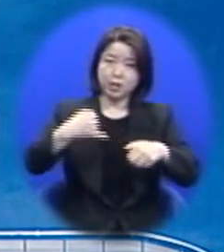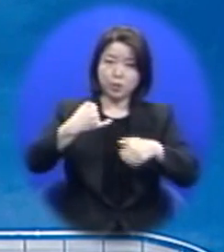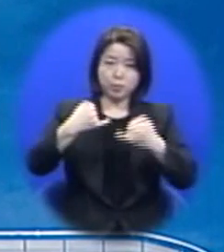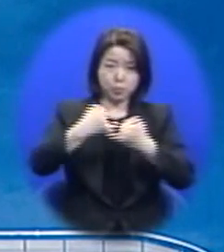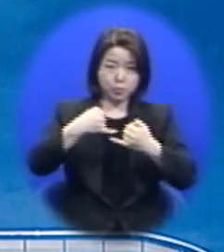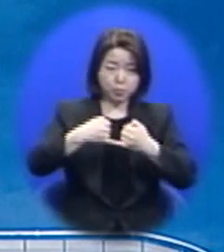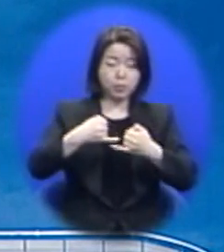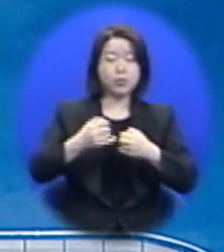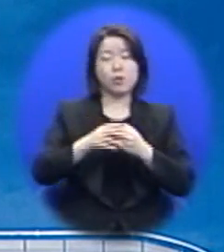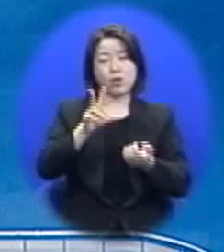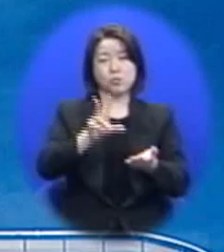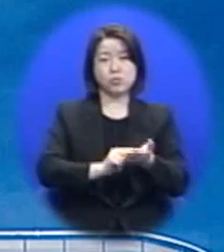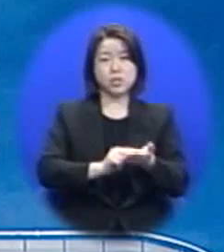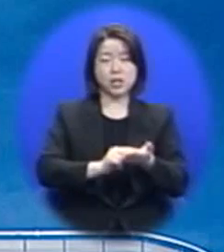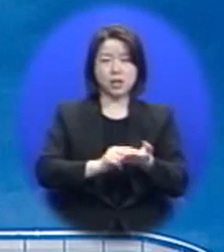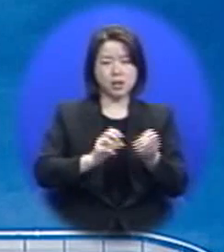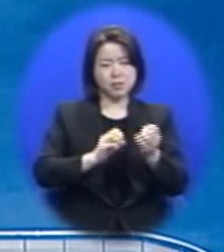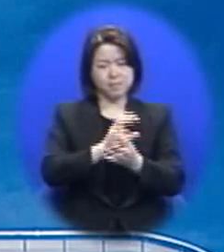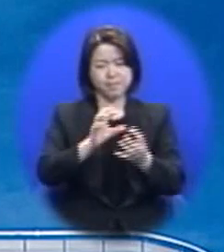있는데